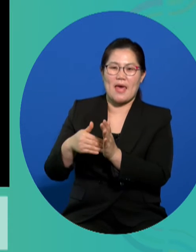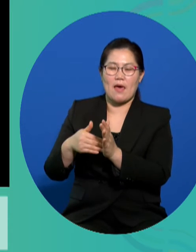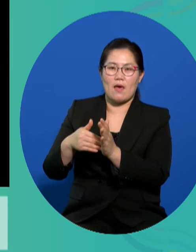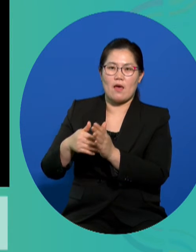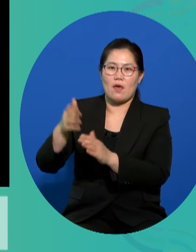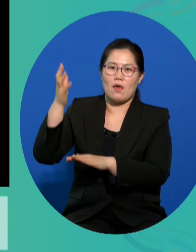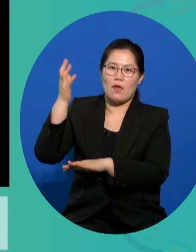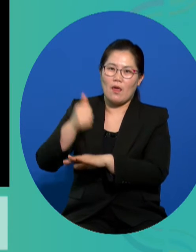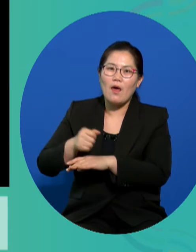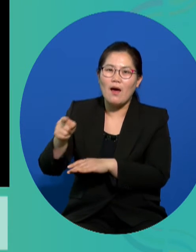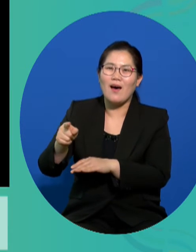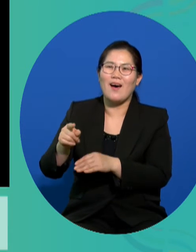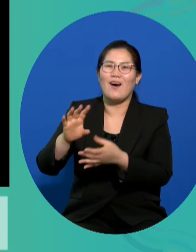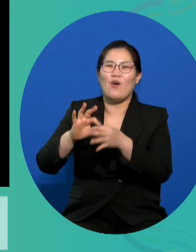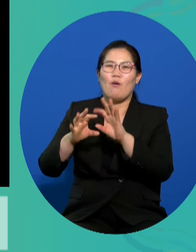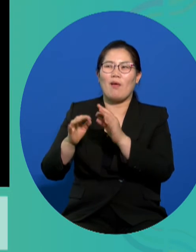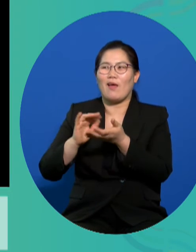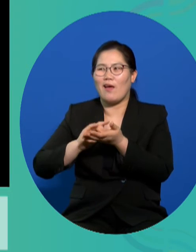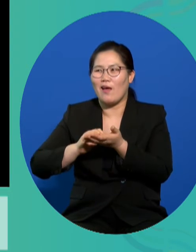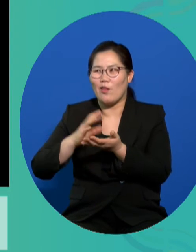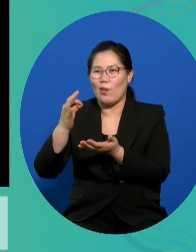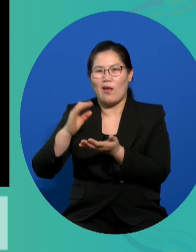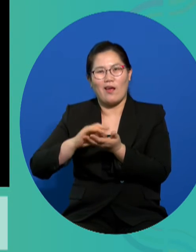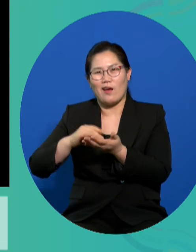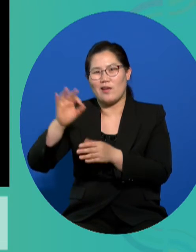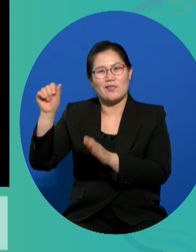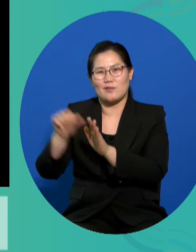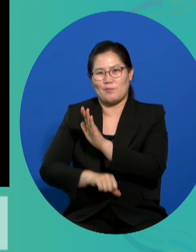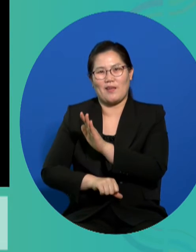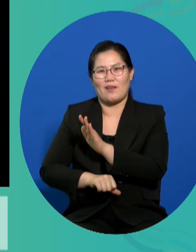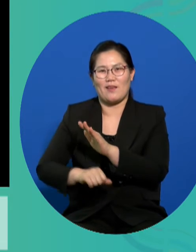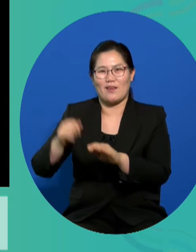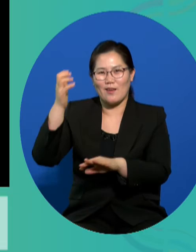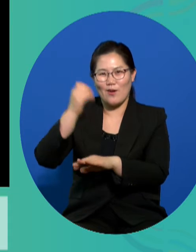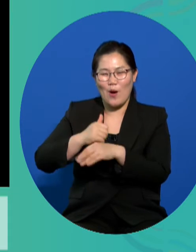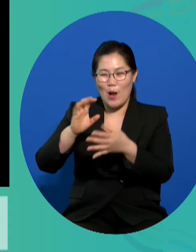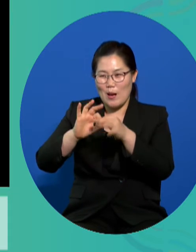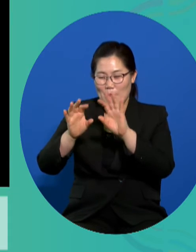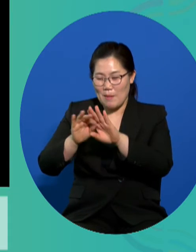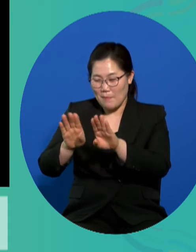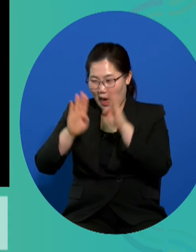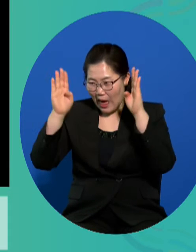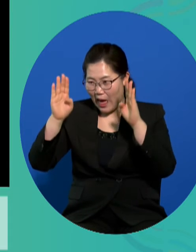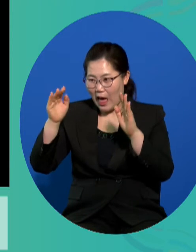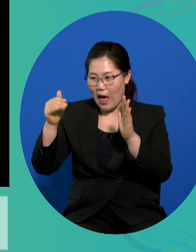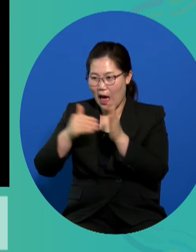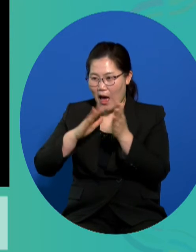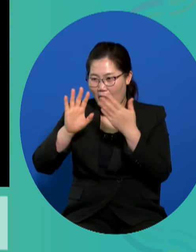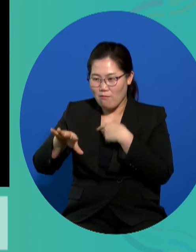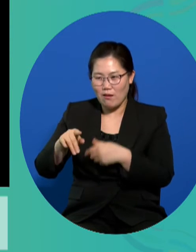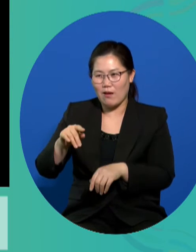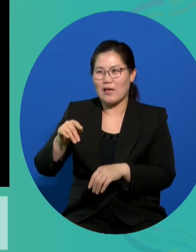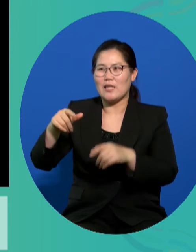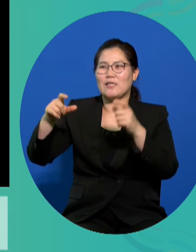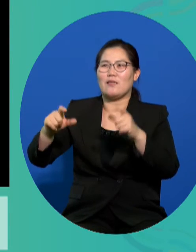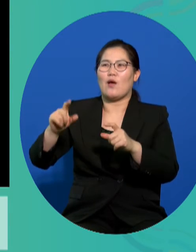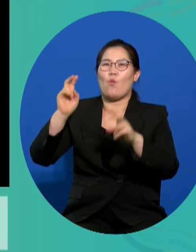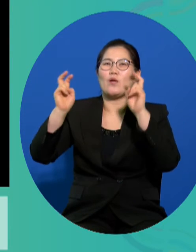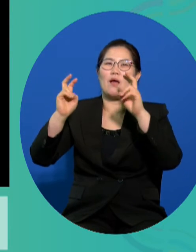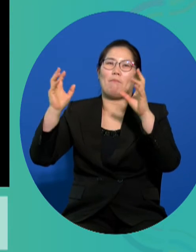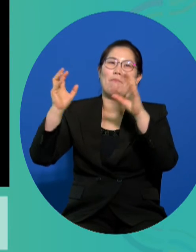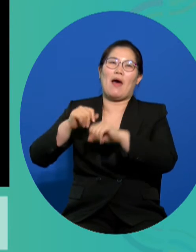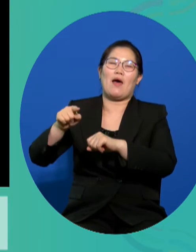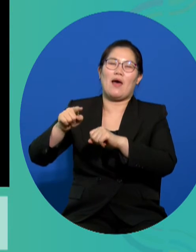대표적으로 그 시 때문에 이 쫄딱 망한 그런 동계올림픽을 개최한 도시가